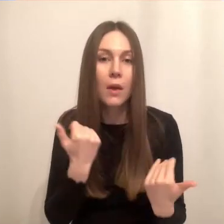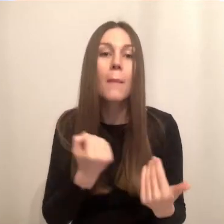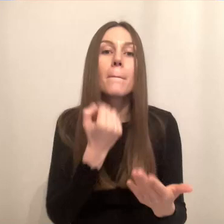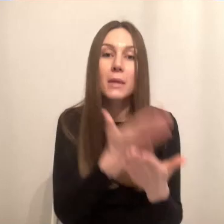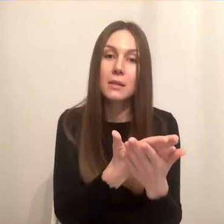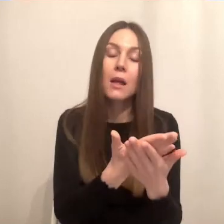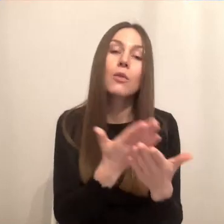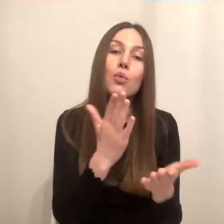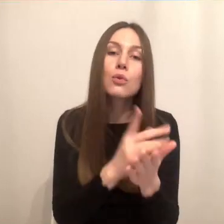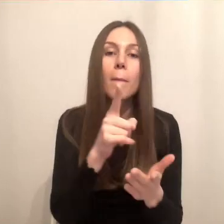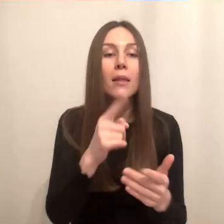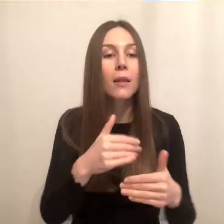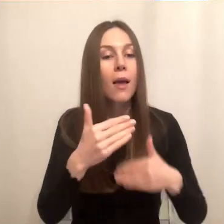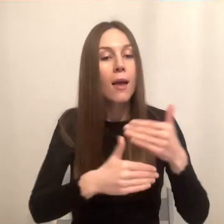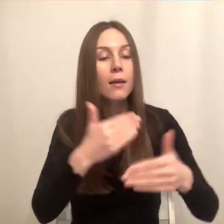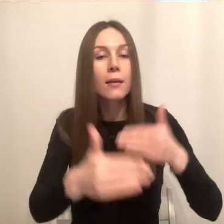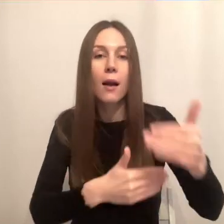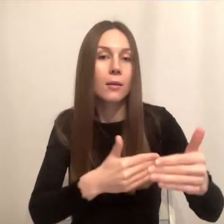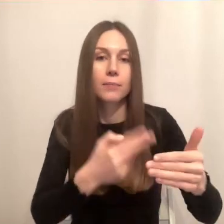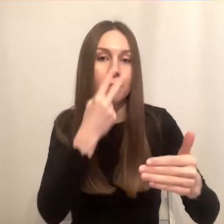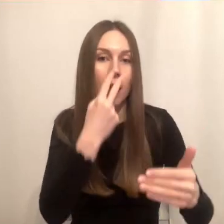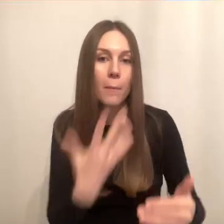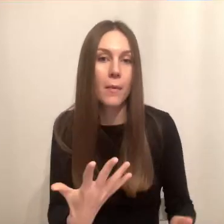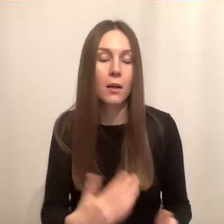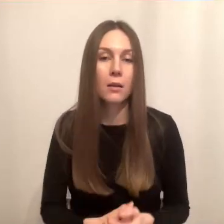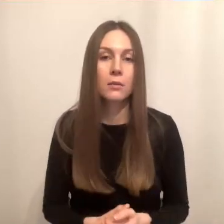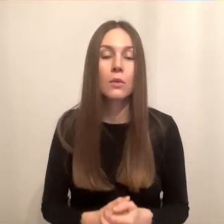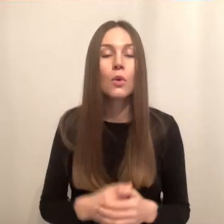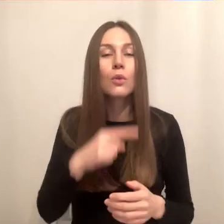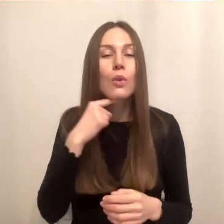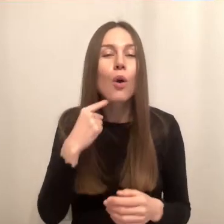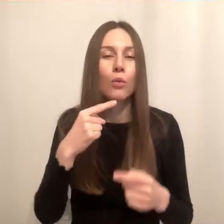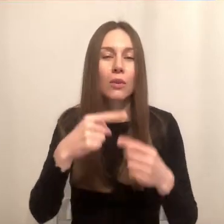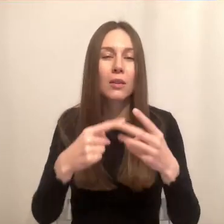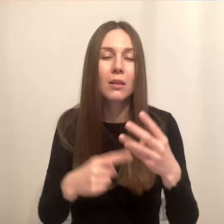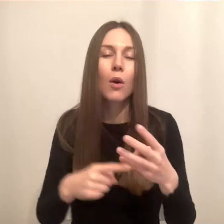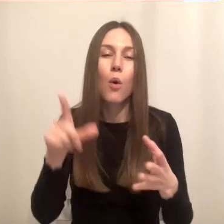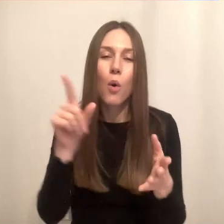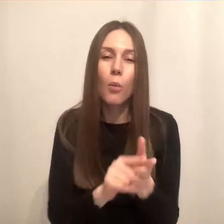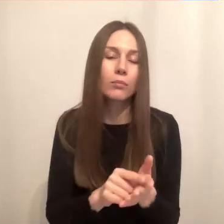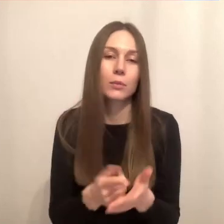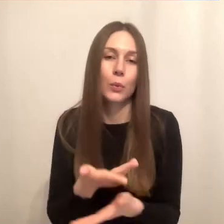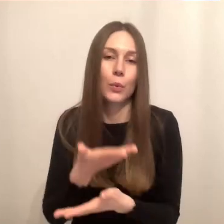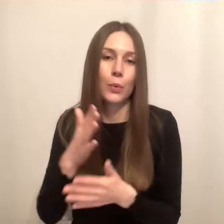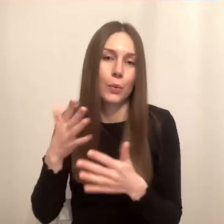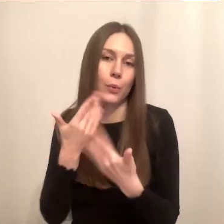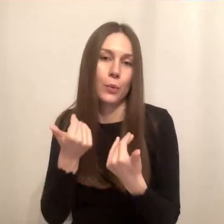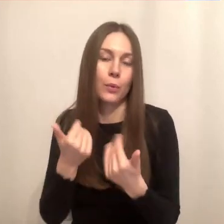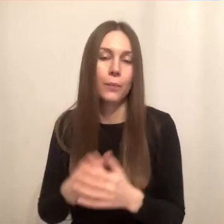jų eiga nėra parodoma. Toliau yra daug dalykų, kurie turi būti ir kurių nėra.